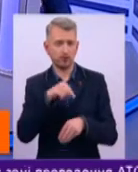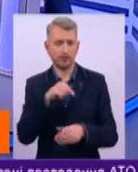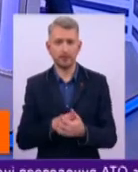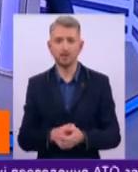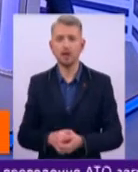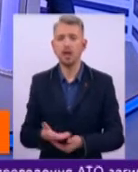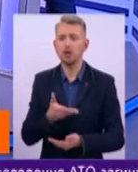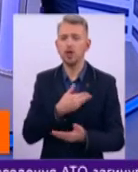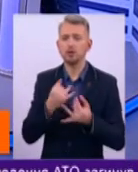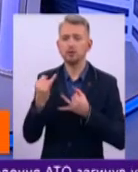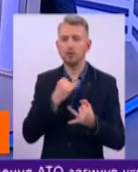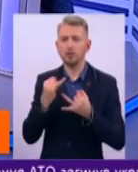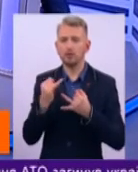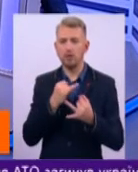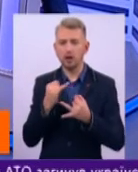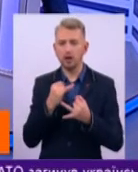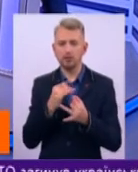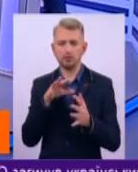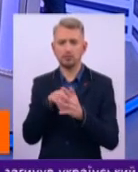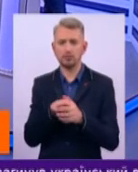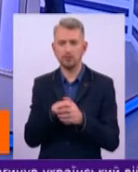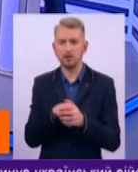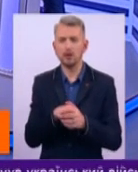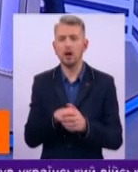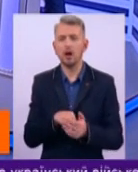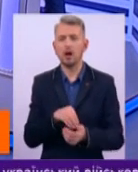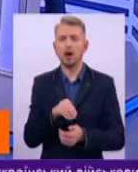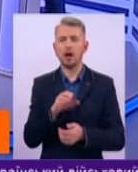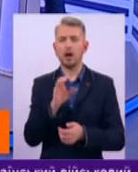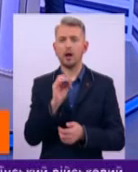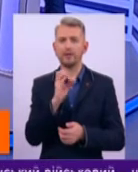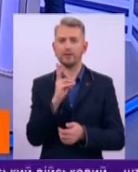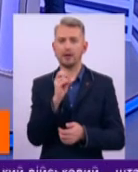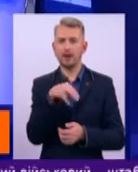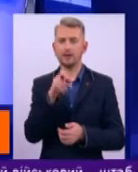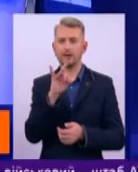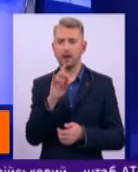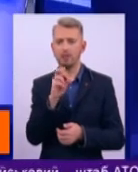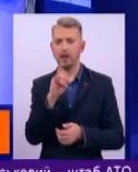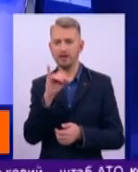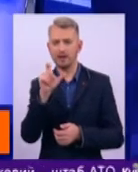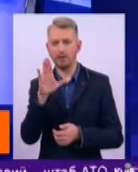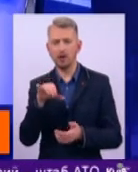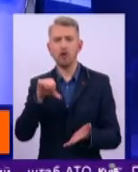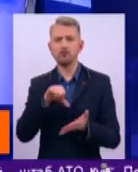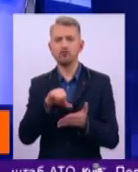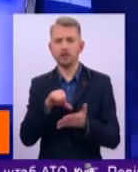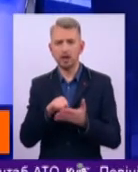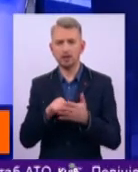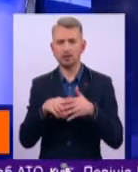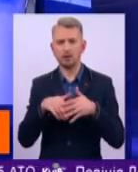до нашого спілкування Іскандер Барієв, член Меджлісу кримсько-татарського народу. Доброго вечора. Добрий вечір. Раді вас вітати.